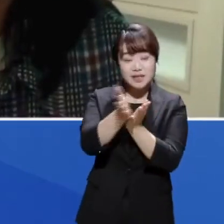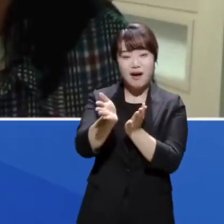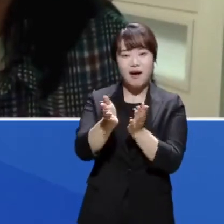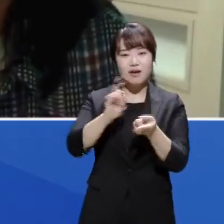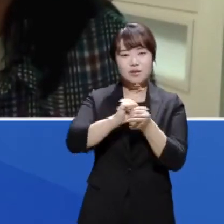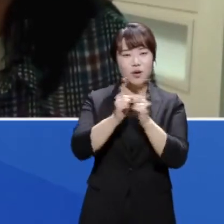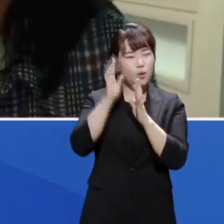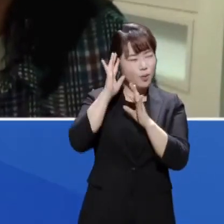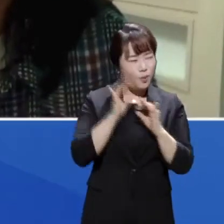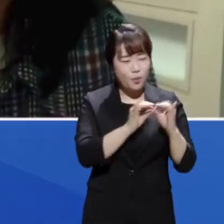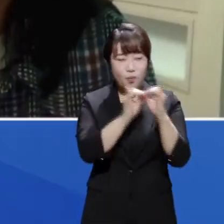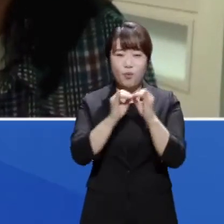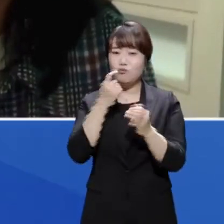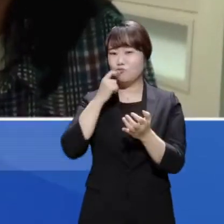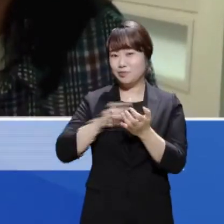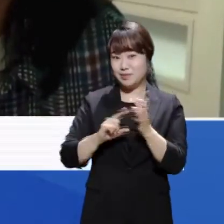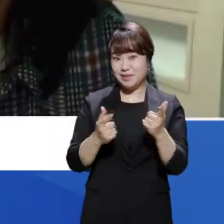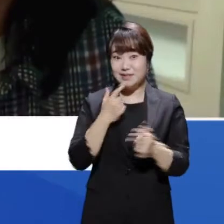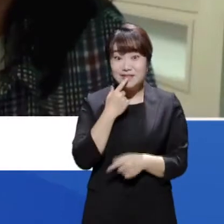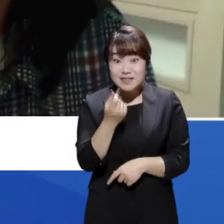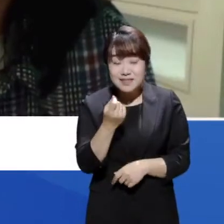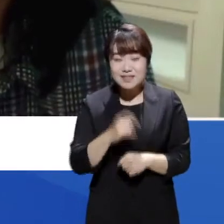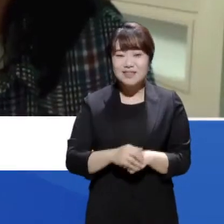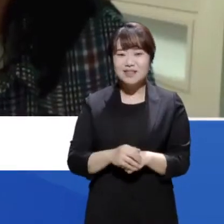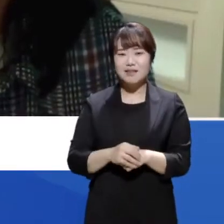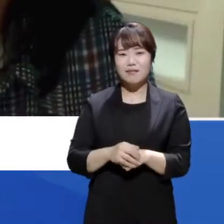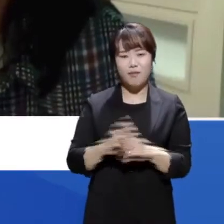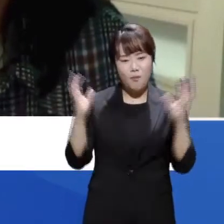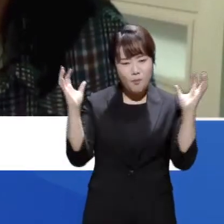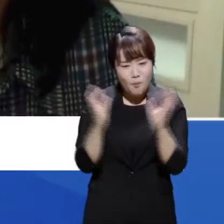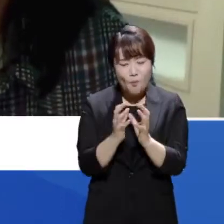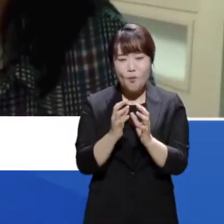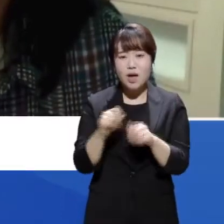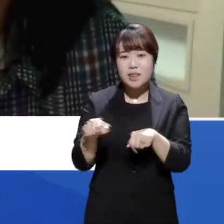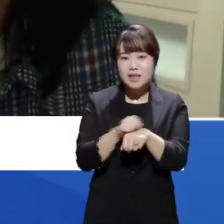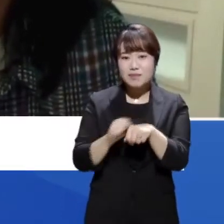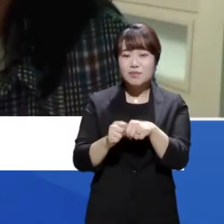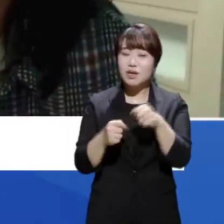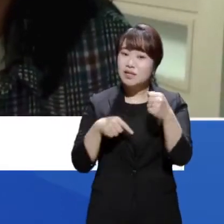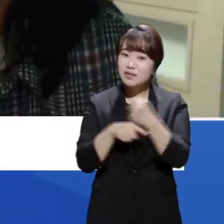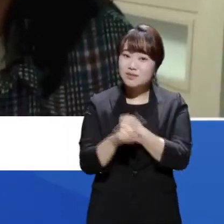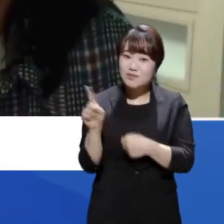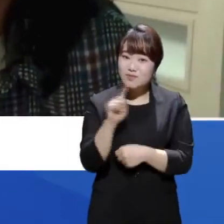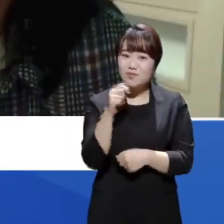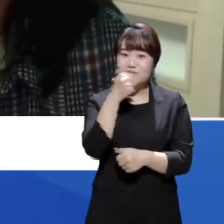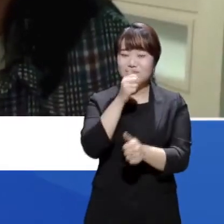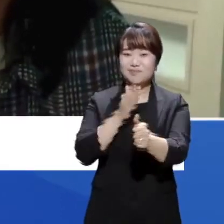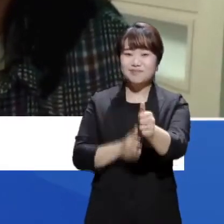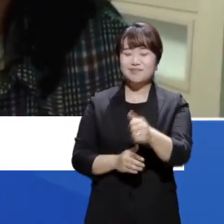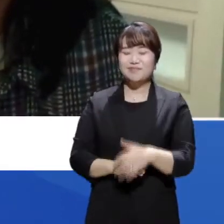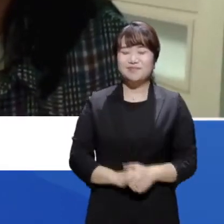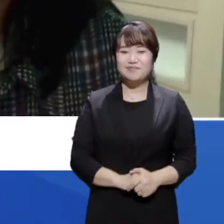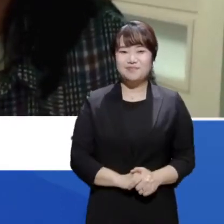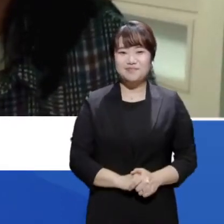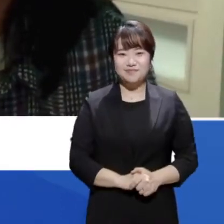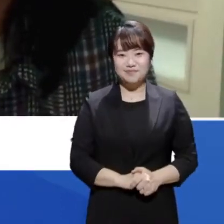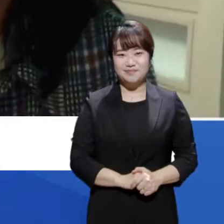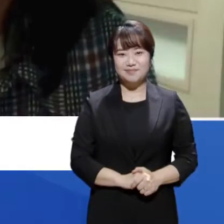힘을 모아오기가 쉽지 않은 일인데 어떻게 이렇게 모일 수 있었던 특별한 이유가 있는지도 좀 궁금합니다.